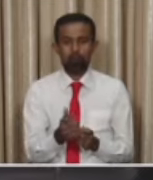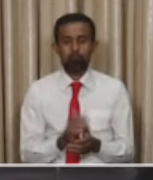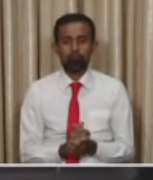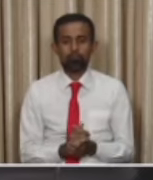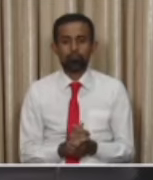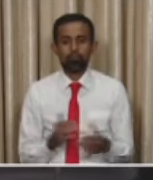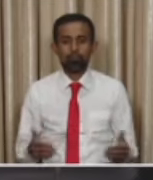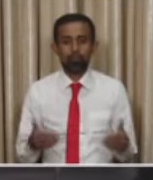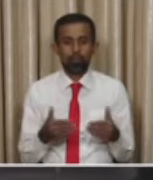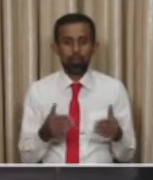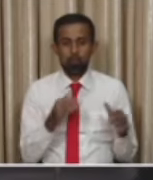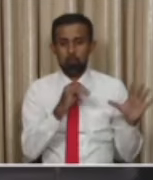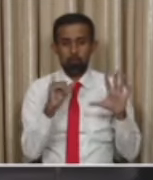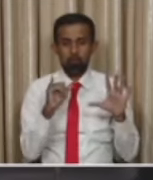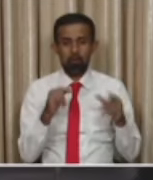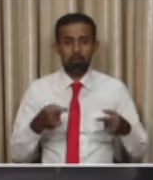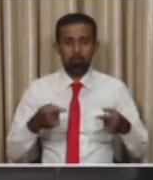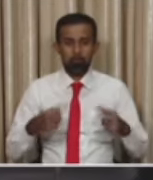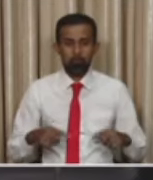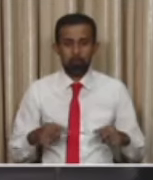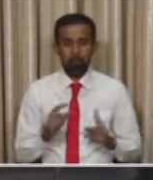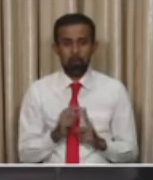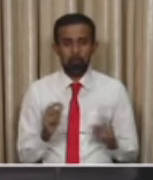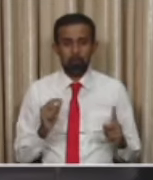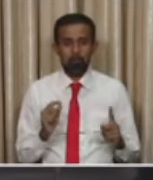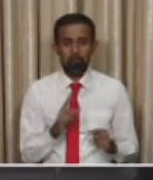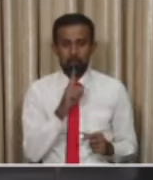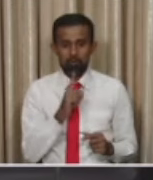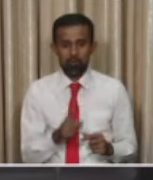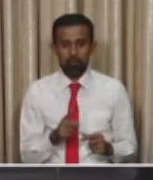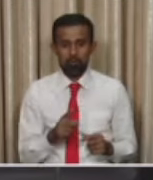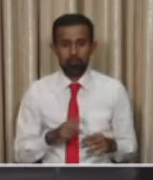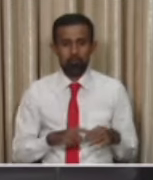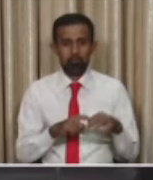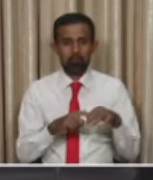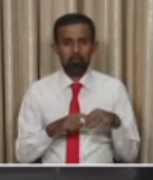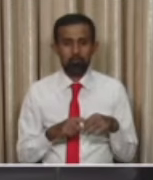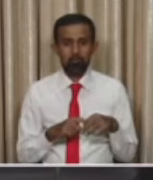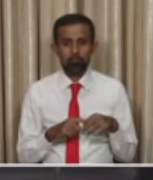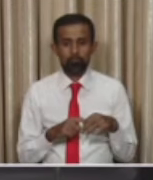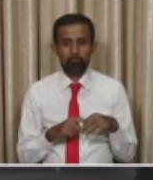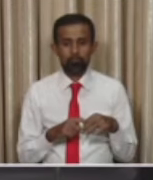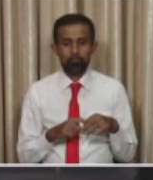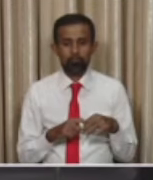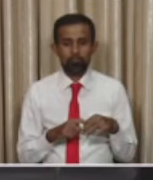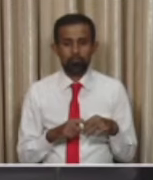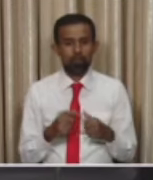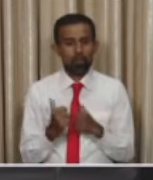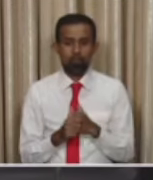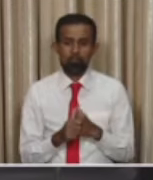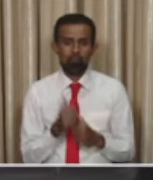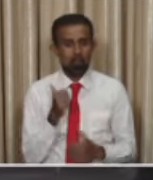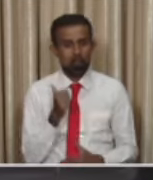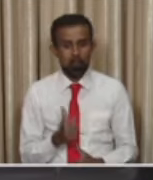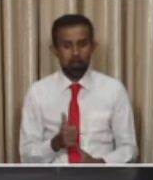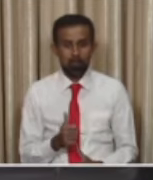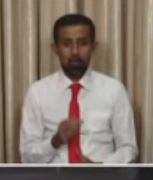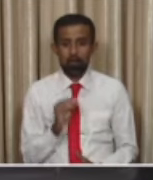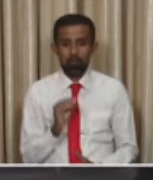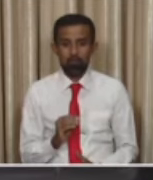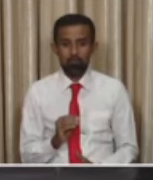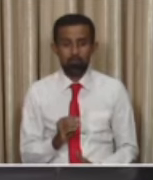අද මාස 6කට පස්සේ එතුමා පාර්ලිමේන්තුවේ කියනවා ප්‍රශ්න කරපුවාම ඒක හැදුවා තමයි, හැදුවා වුණාට